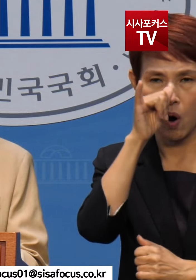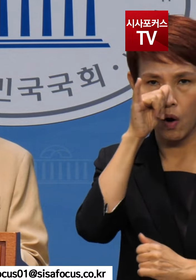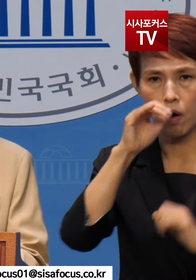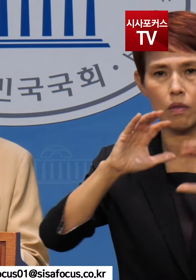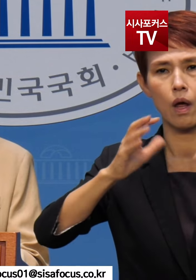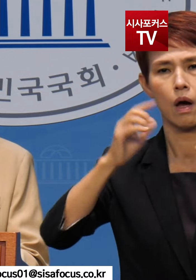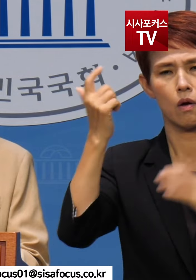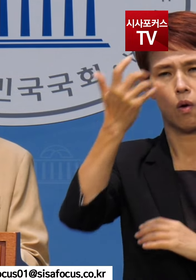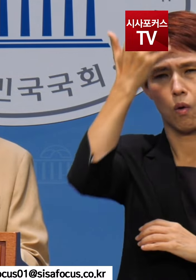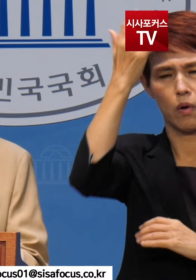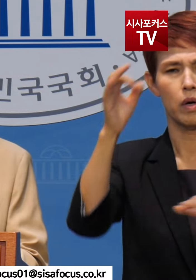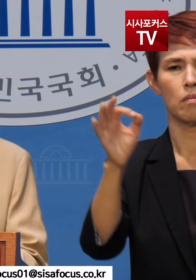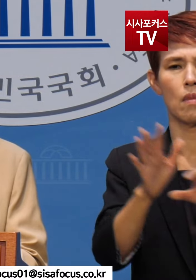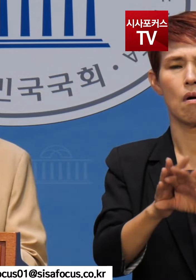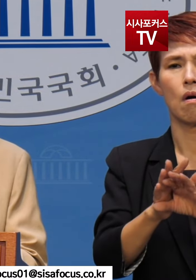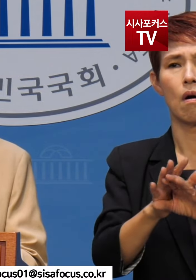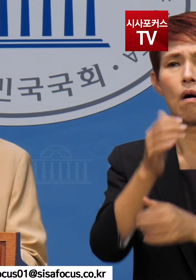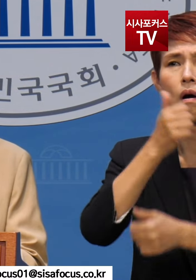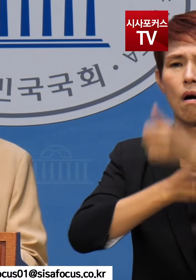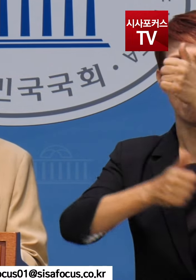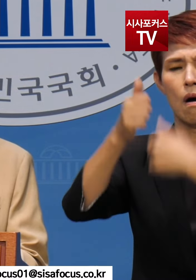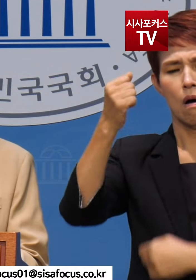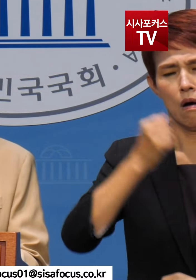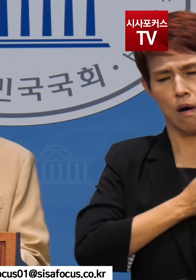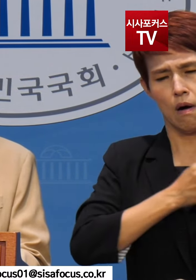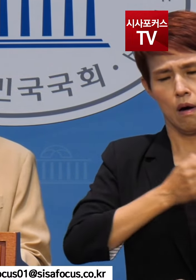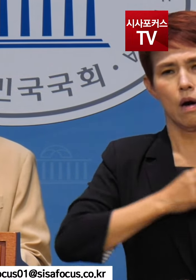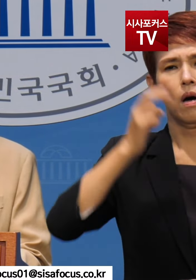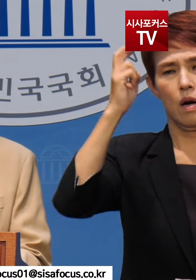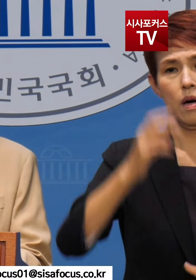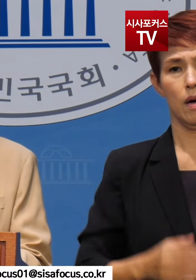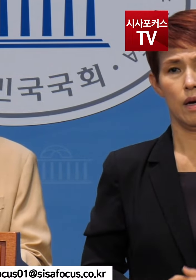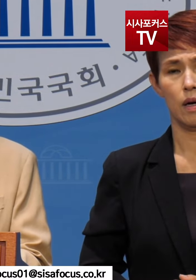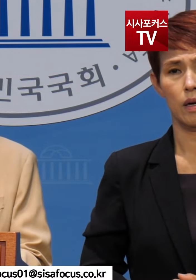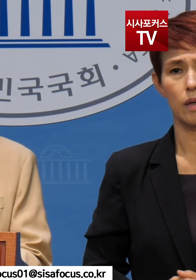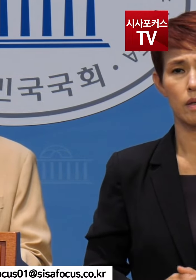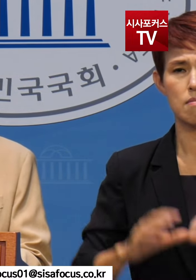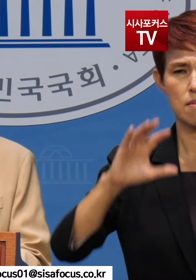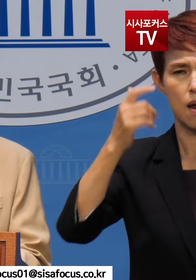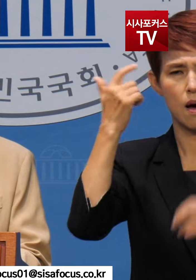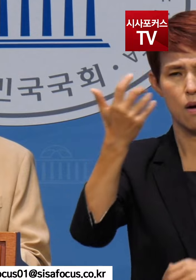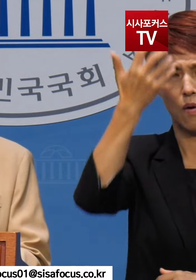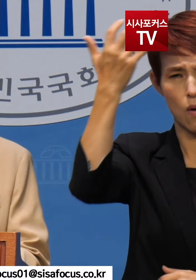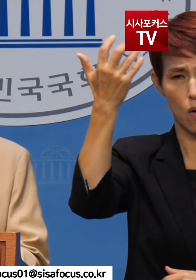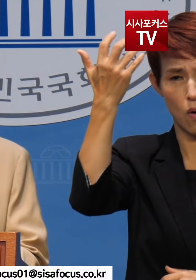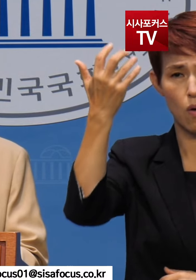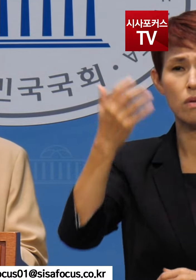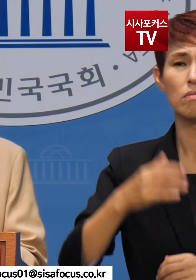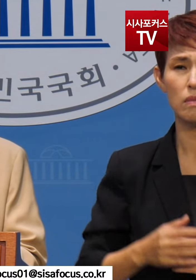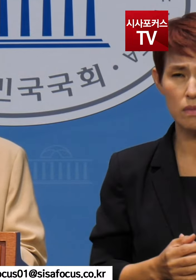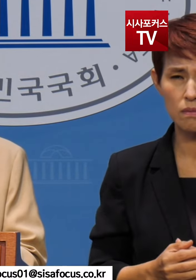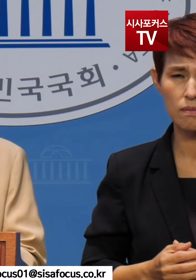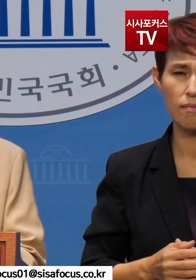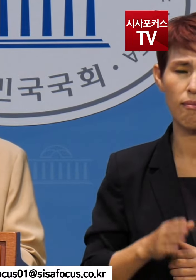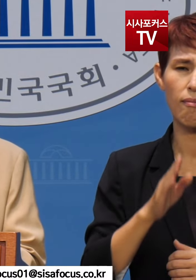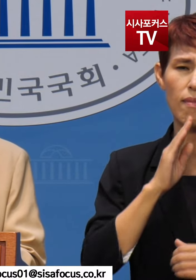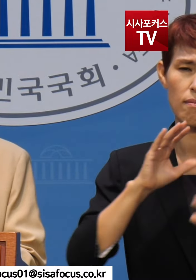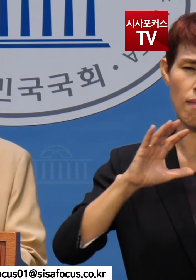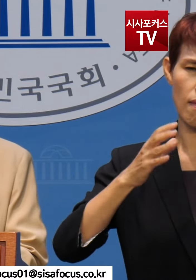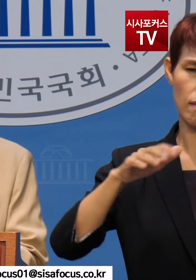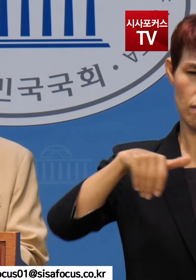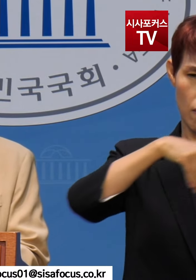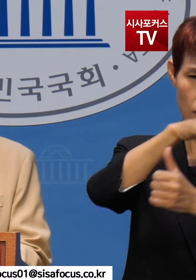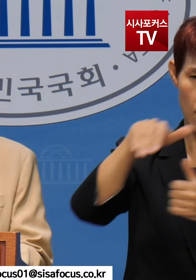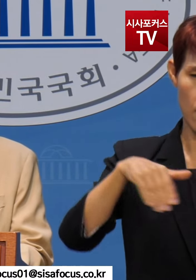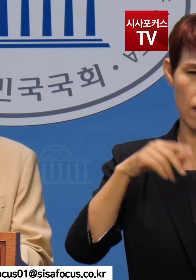없어지며 선열이 어찌 통곡할 일이 아니겠습니까? 이 나라 국혼과 국맥이 경각에 달려 시급한